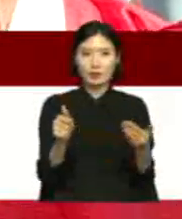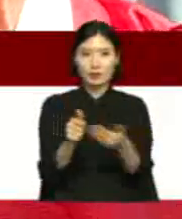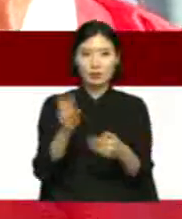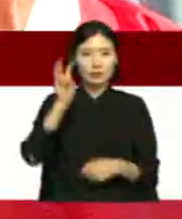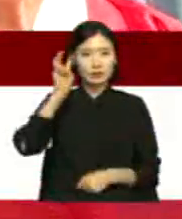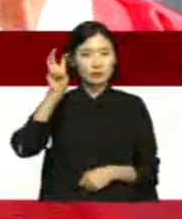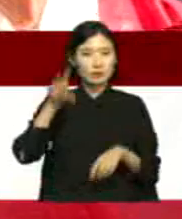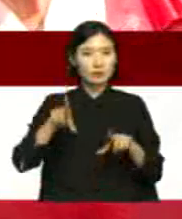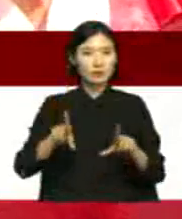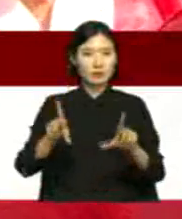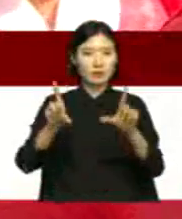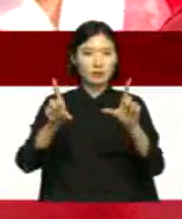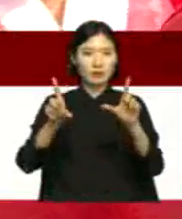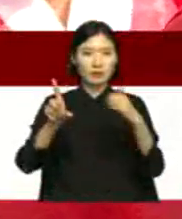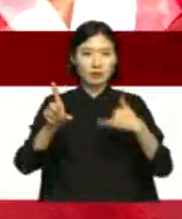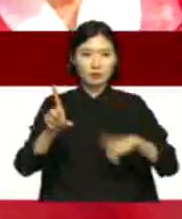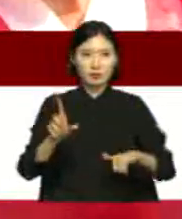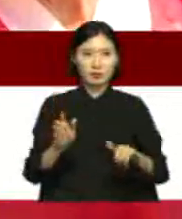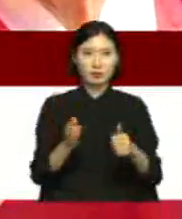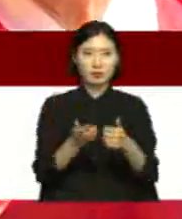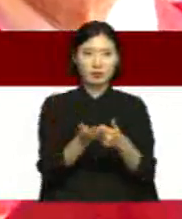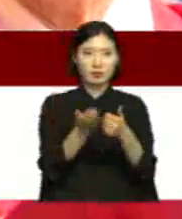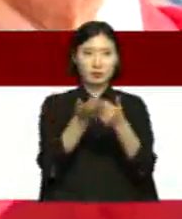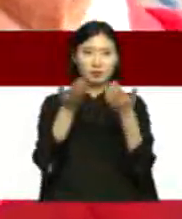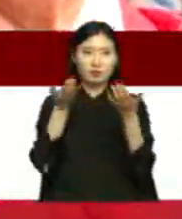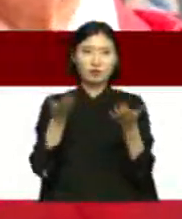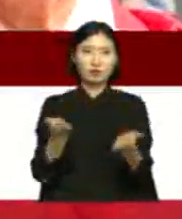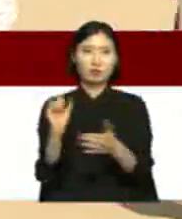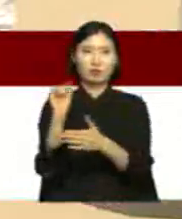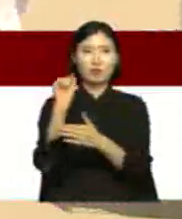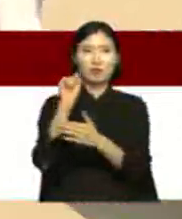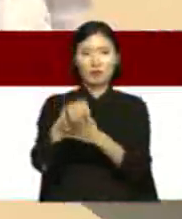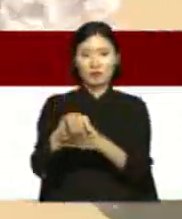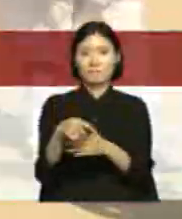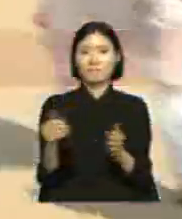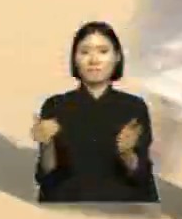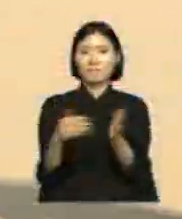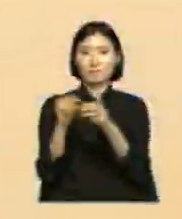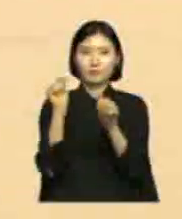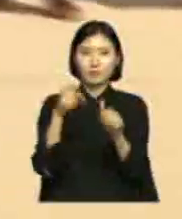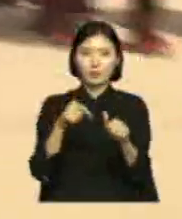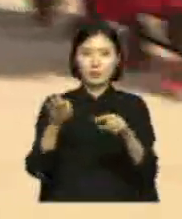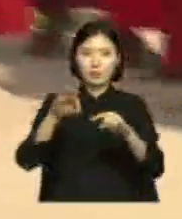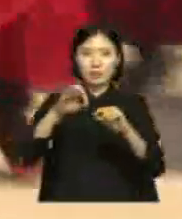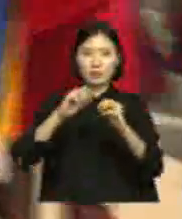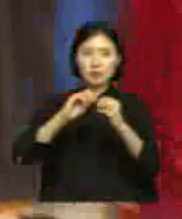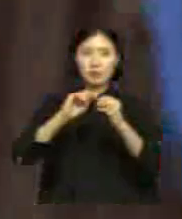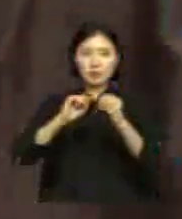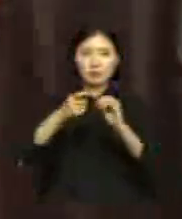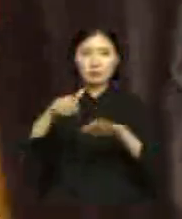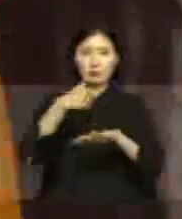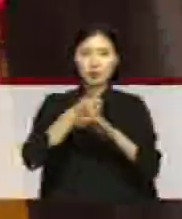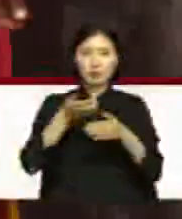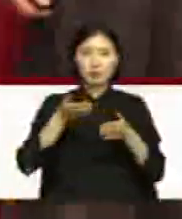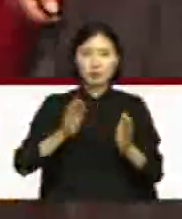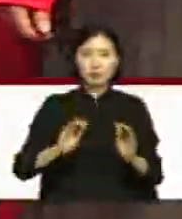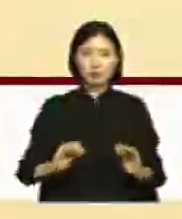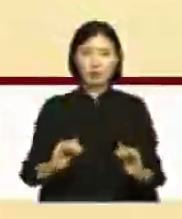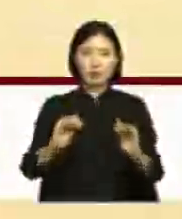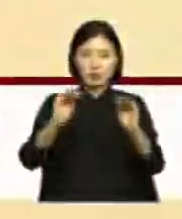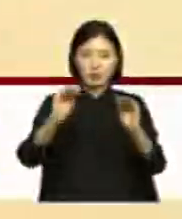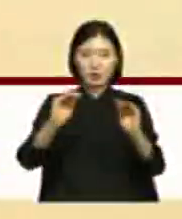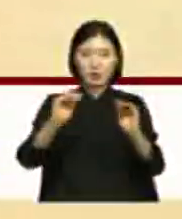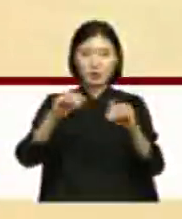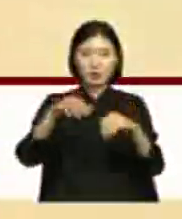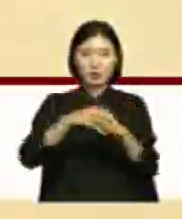샹 심의해 요 가히 글 헉 아아 더러 세종대왕이 태어나고 자란 종로구 청운효자동 과